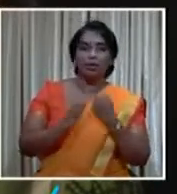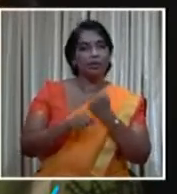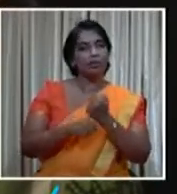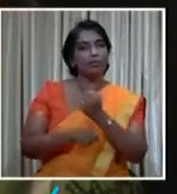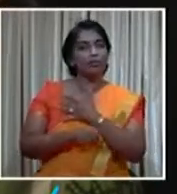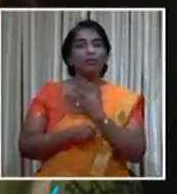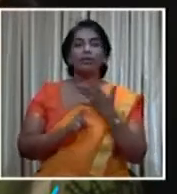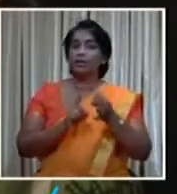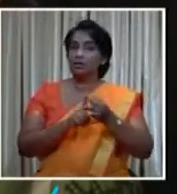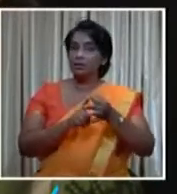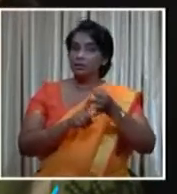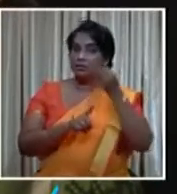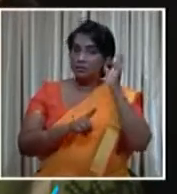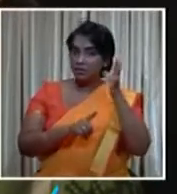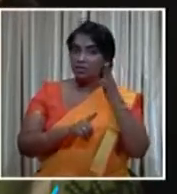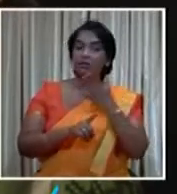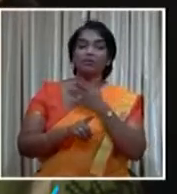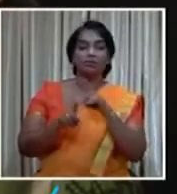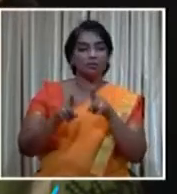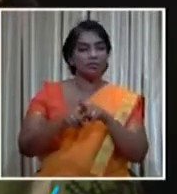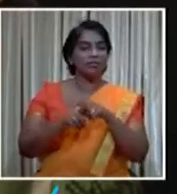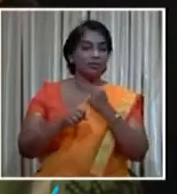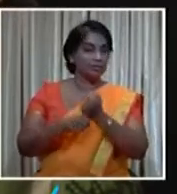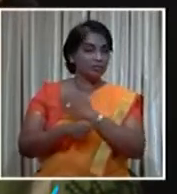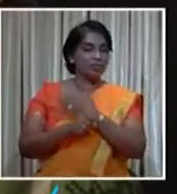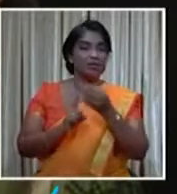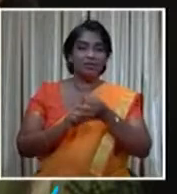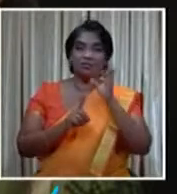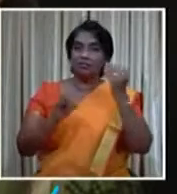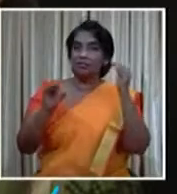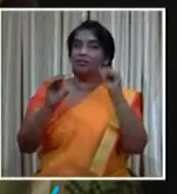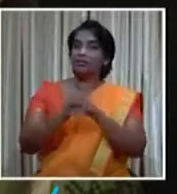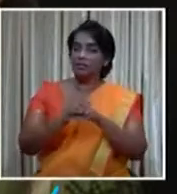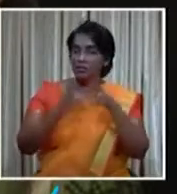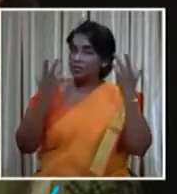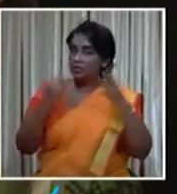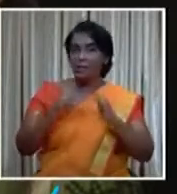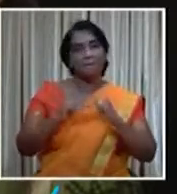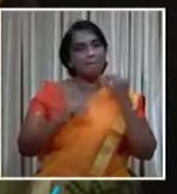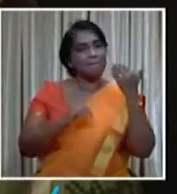ගෝඨාභය රාජපක්ෂ මැතිතුමන් ජනාධිපති ධූරයට පත්වීමෙන් අනතුරුව